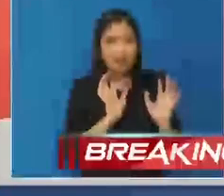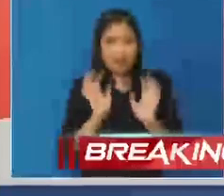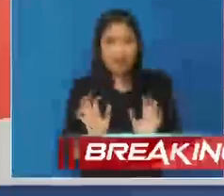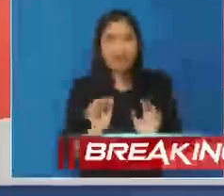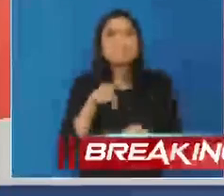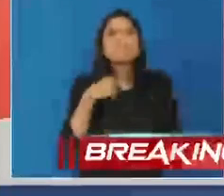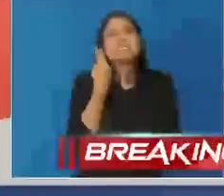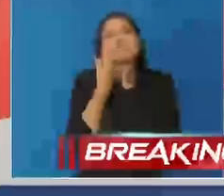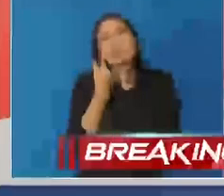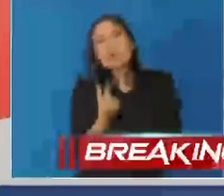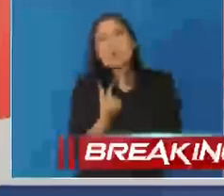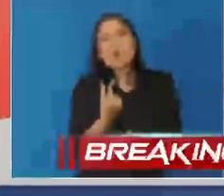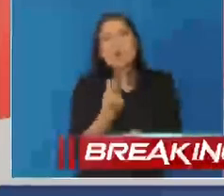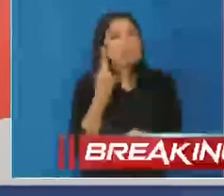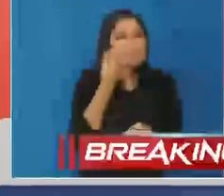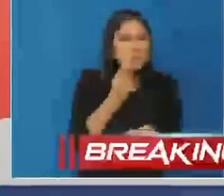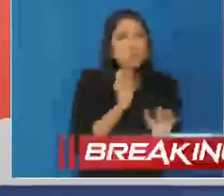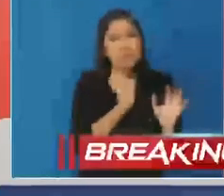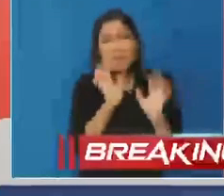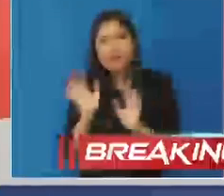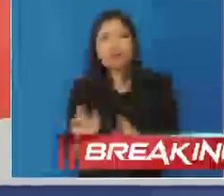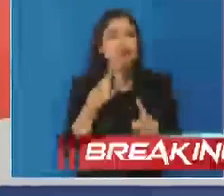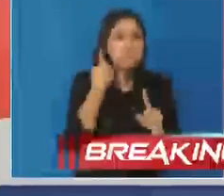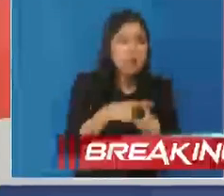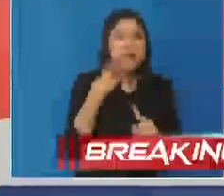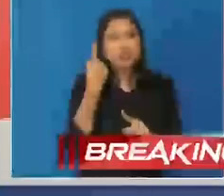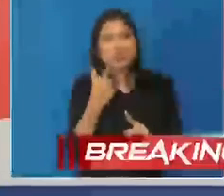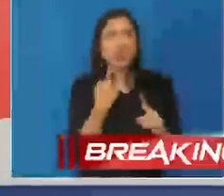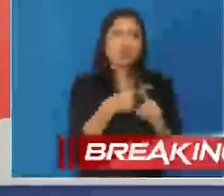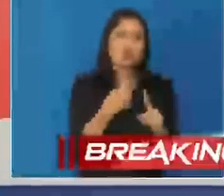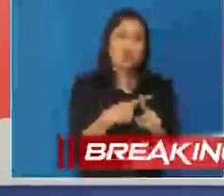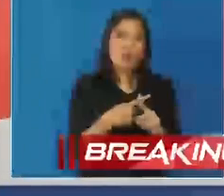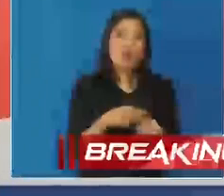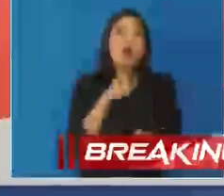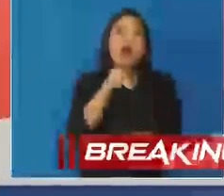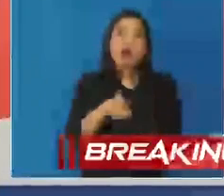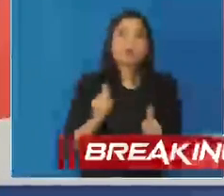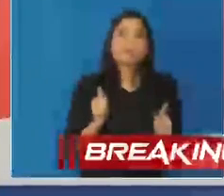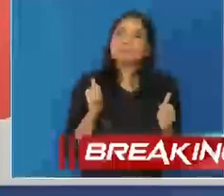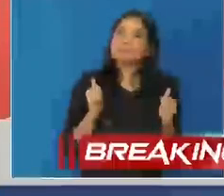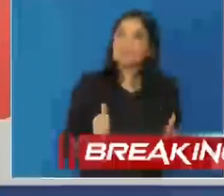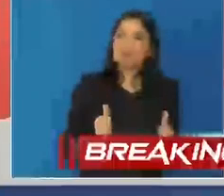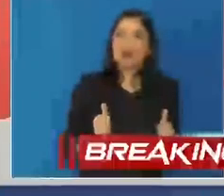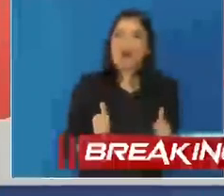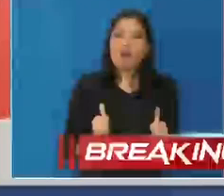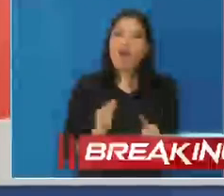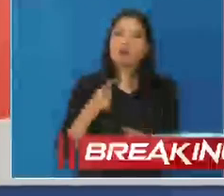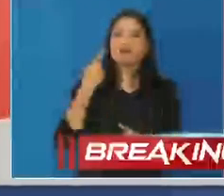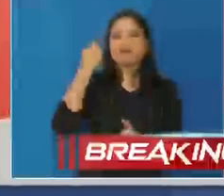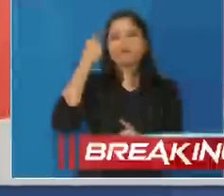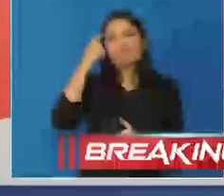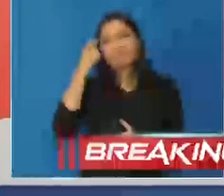memberikan Resiko yang berlipat ganda oleh karena itu bijak di dalam kaitan dengan merencanakan